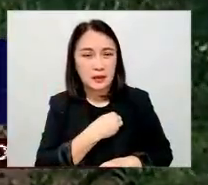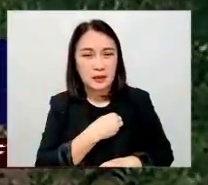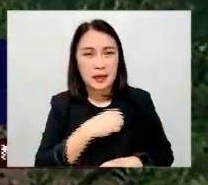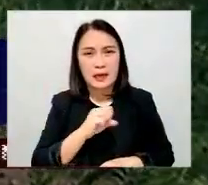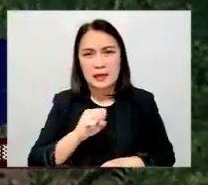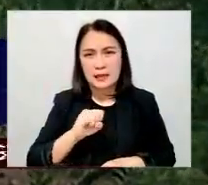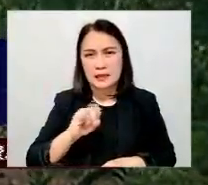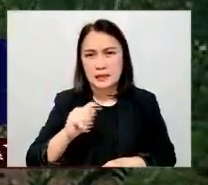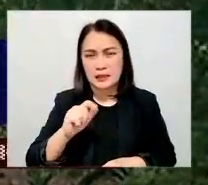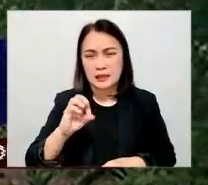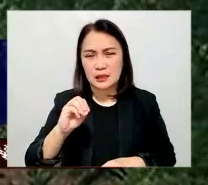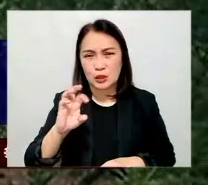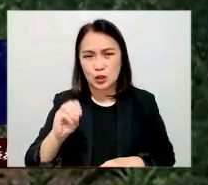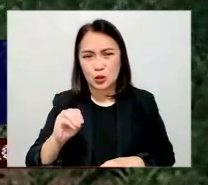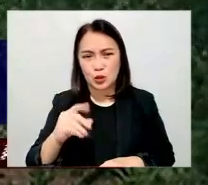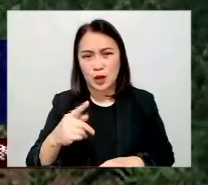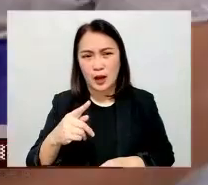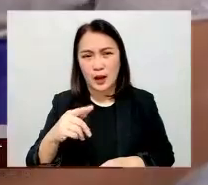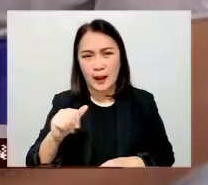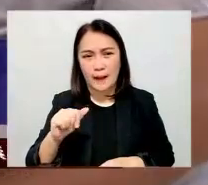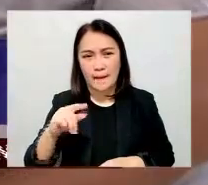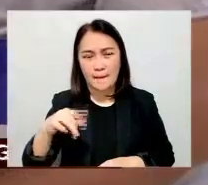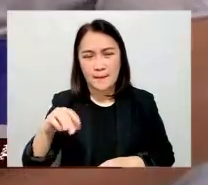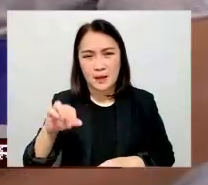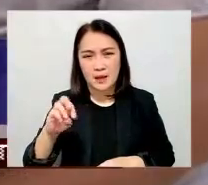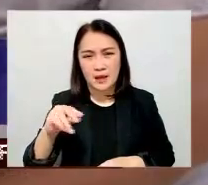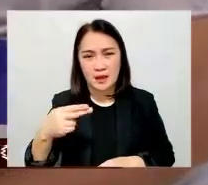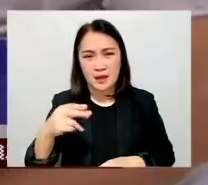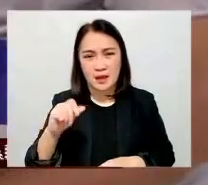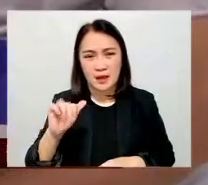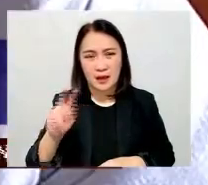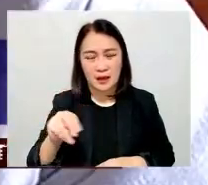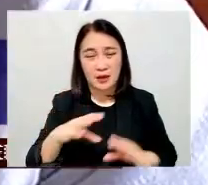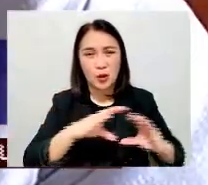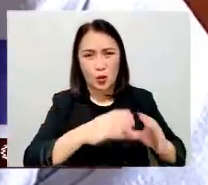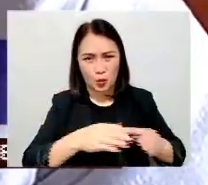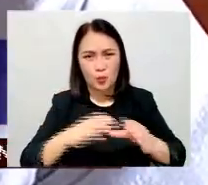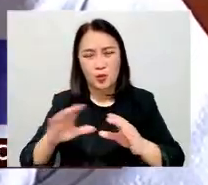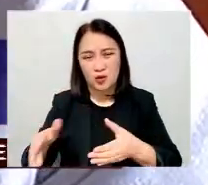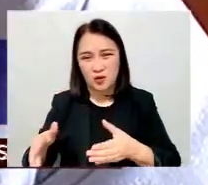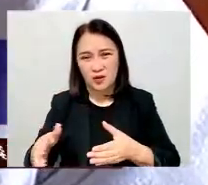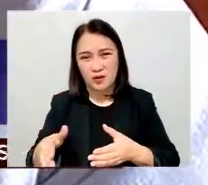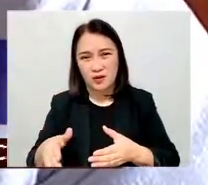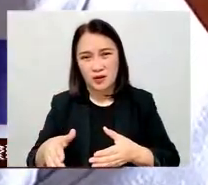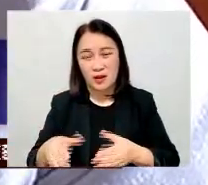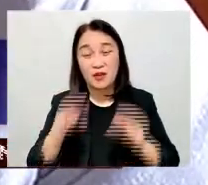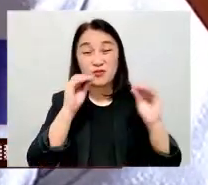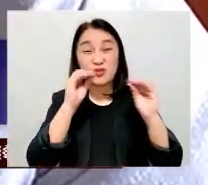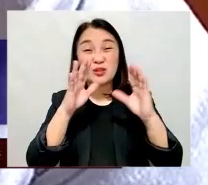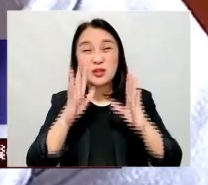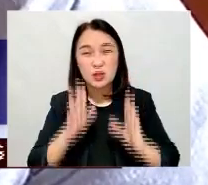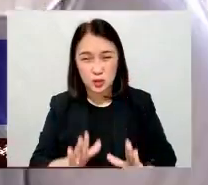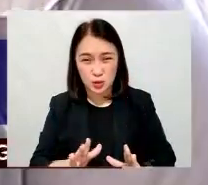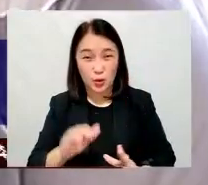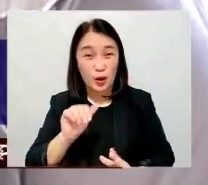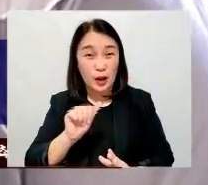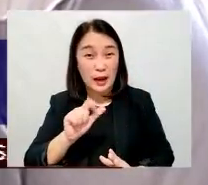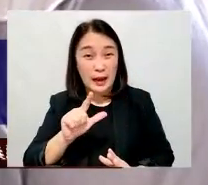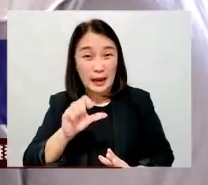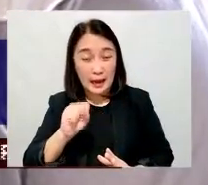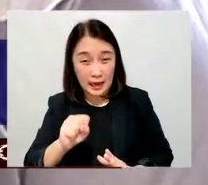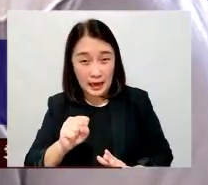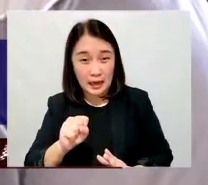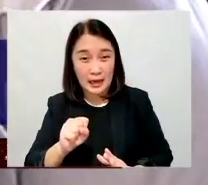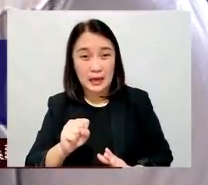saan matatagpuan ang komunidad ng grupo. Kaya nang hihinayang ang mga guro ng Alternative Learning System o ALS ng